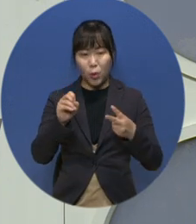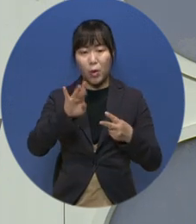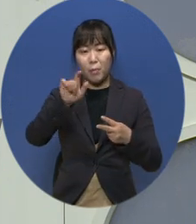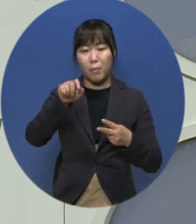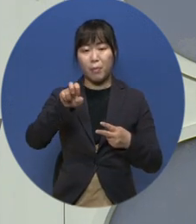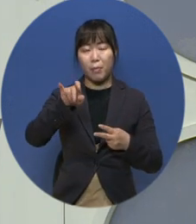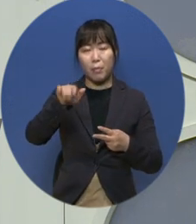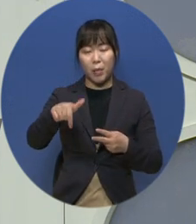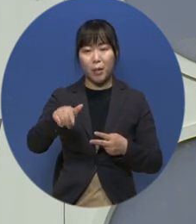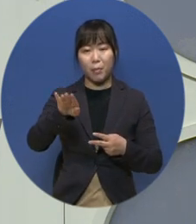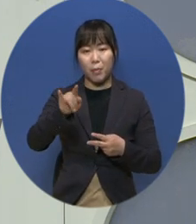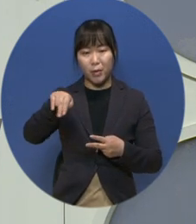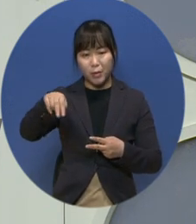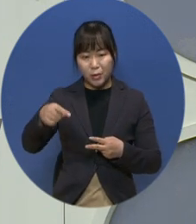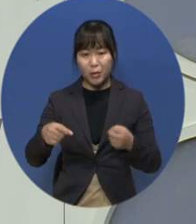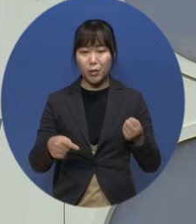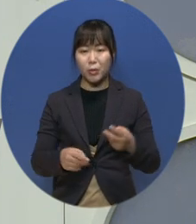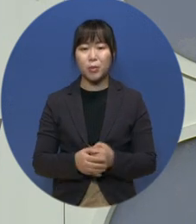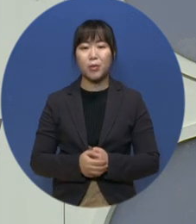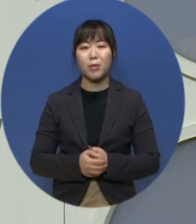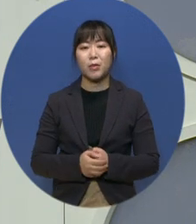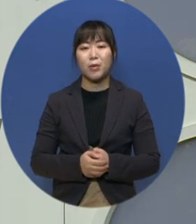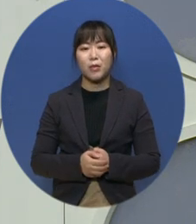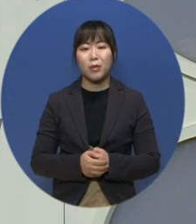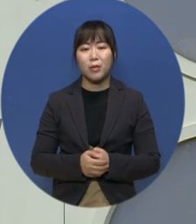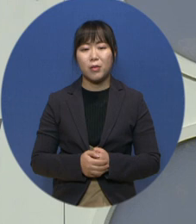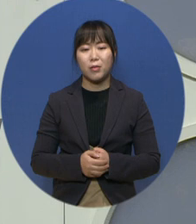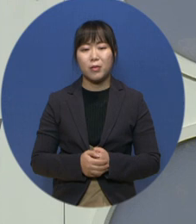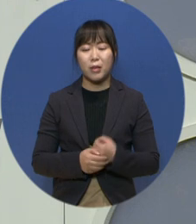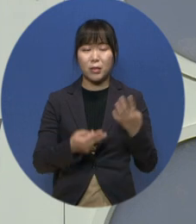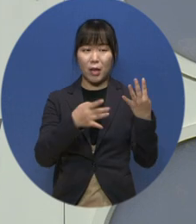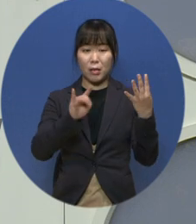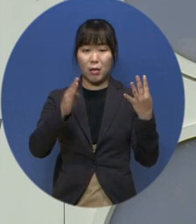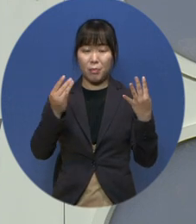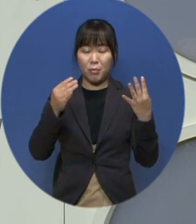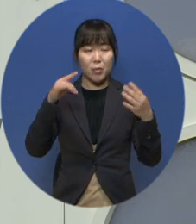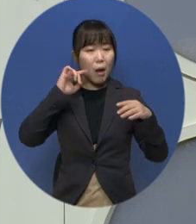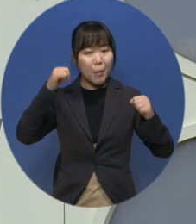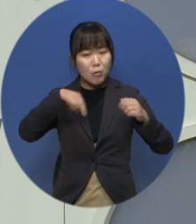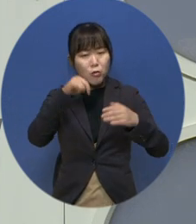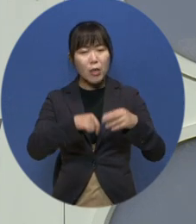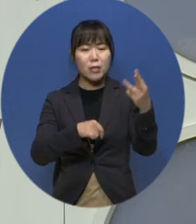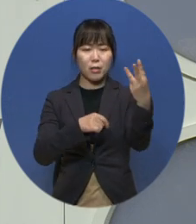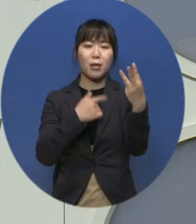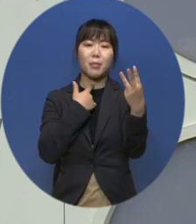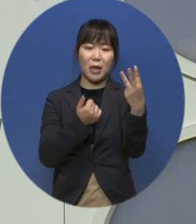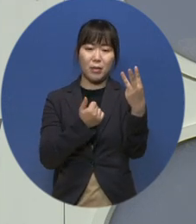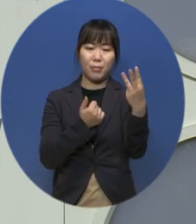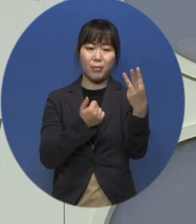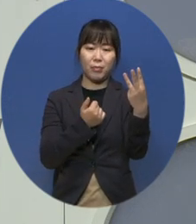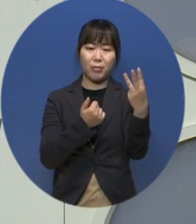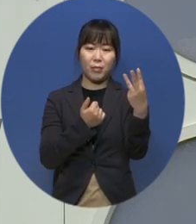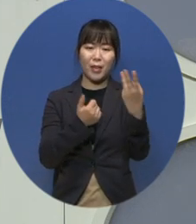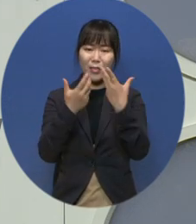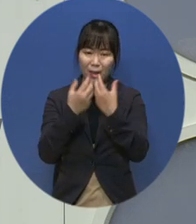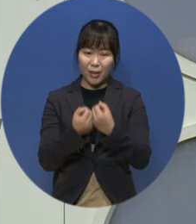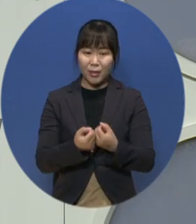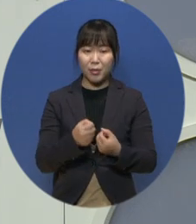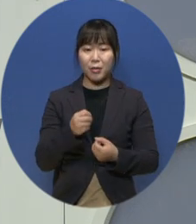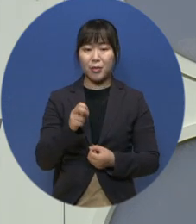했었고 그래서 저 셰익스피어의 4대 비극 중에 이제 세 작품을 했는데요. 예를